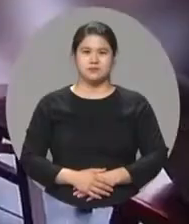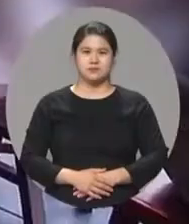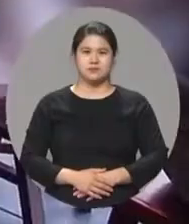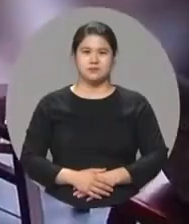입니다